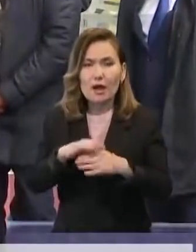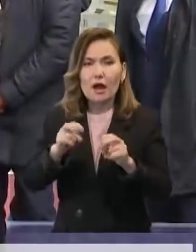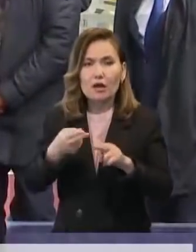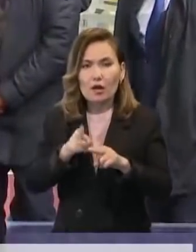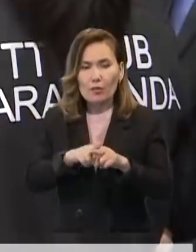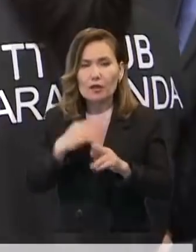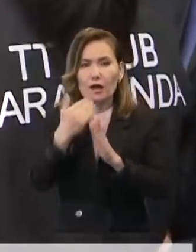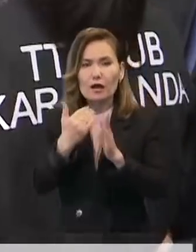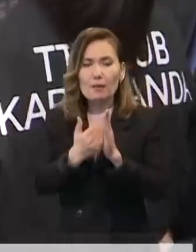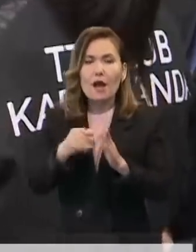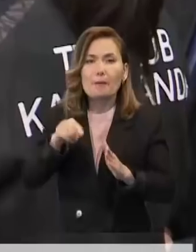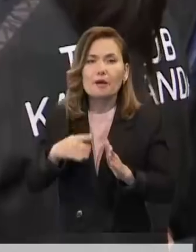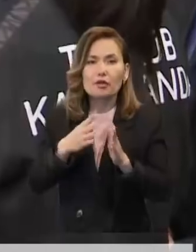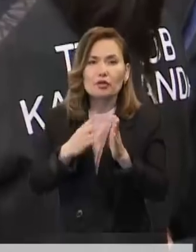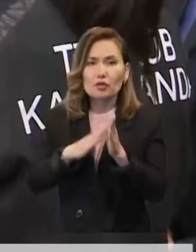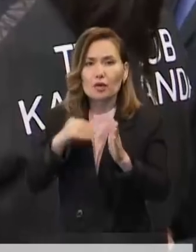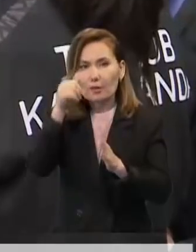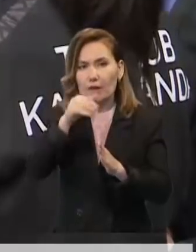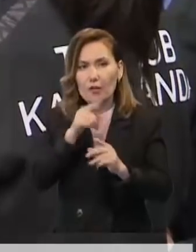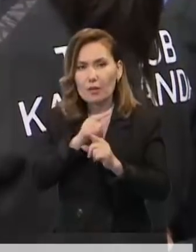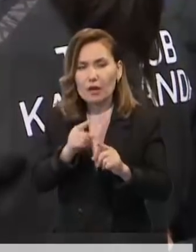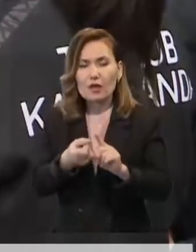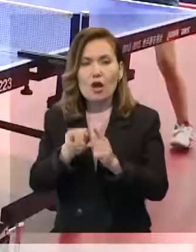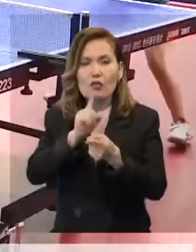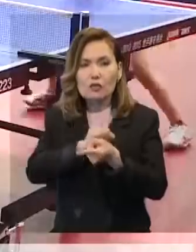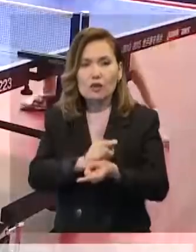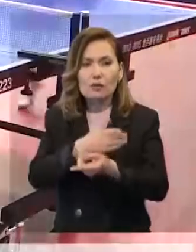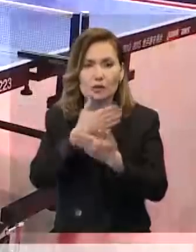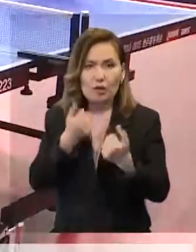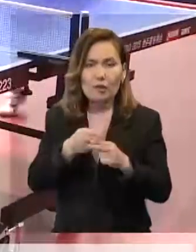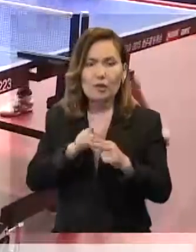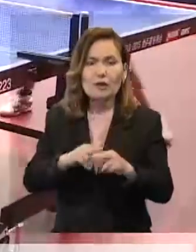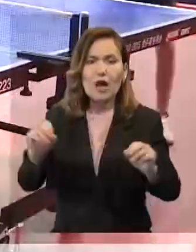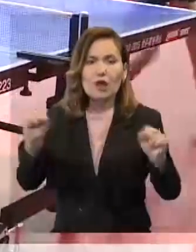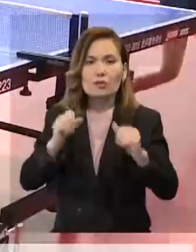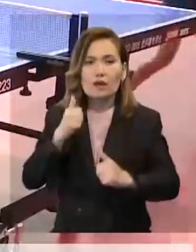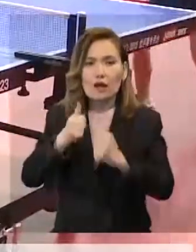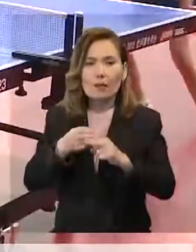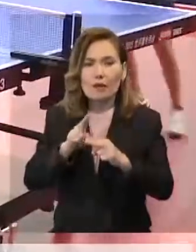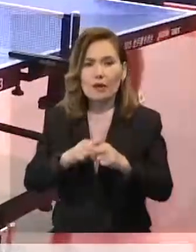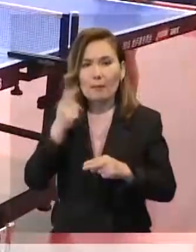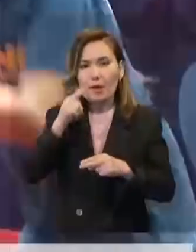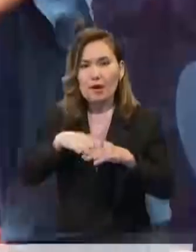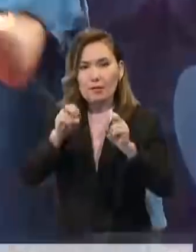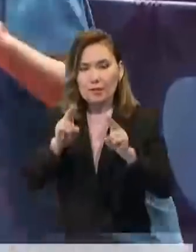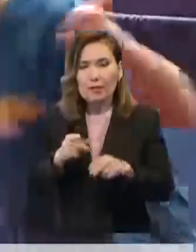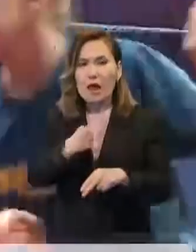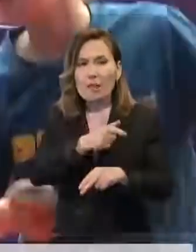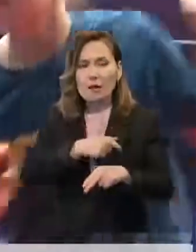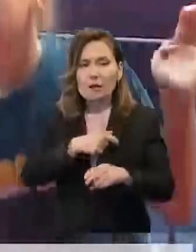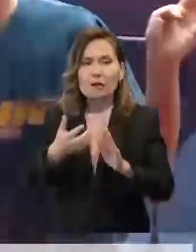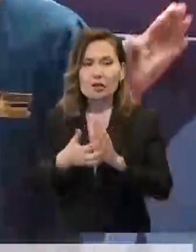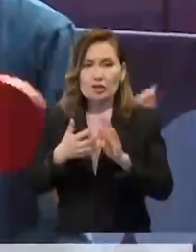бұл кесте 1994 жылдан бері өзгермеген деп отыр. Кейінгі спорт сайыстары салаға білікті мамандар мен